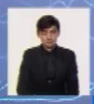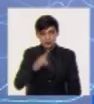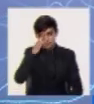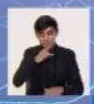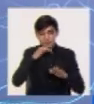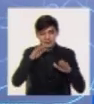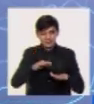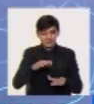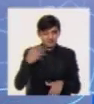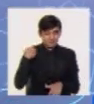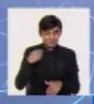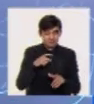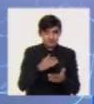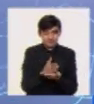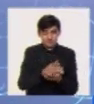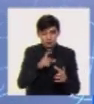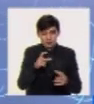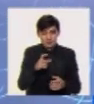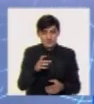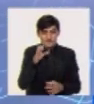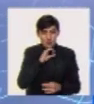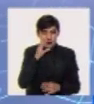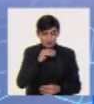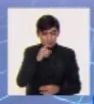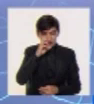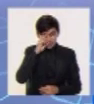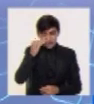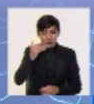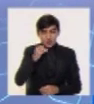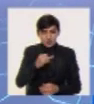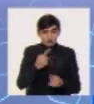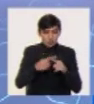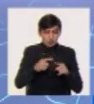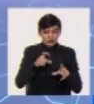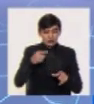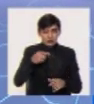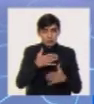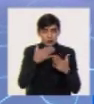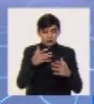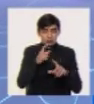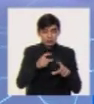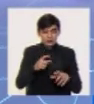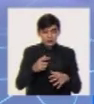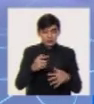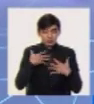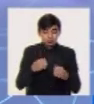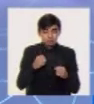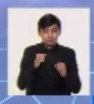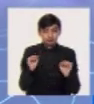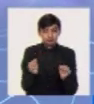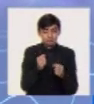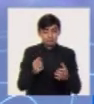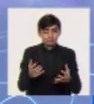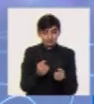Қазақстан шенеуніктерінің жемқорлығында шек жоқ сияқты. Басқа-басқа мыңдаған адамның өмірін сақтап қалу үшін